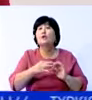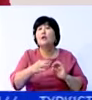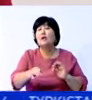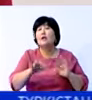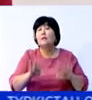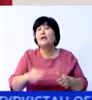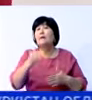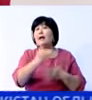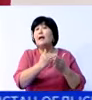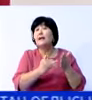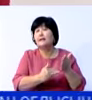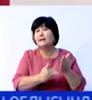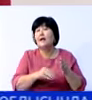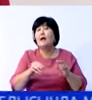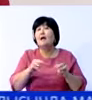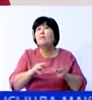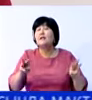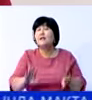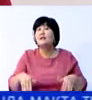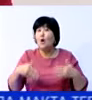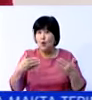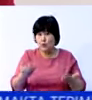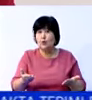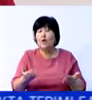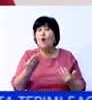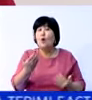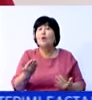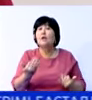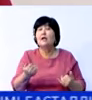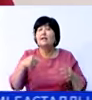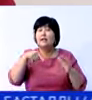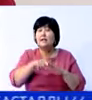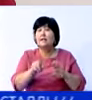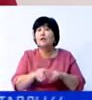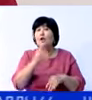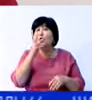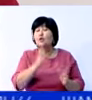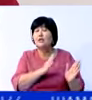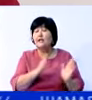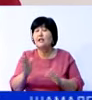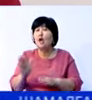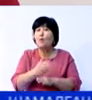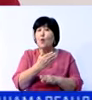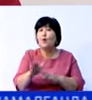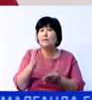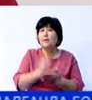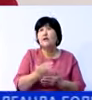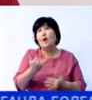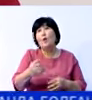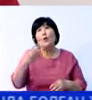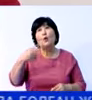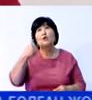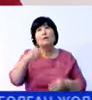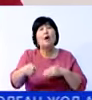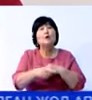мекеннің тізімін министерство ұсынды. Олар ішінен іріктеп, оны үш кезеңге бөліп тастап, осы 20